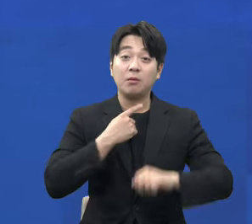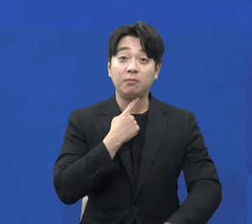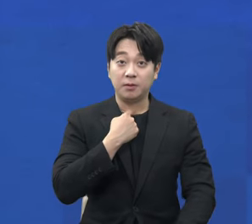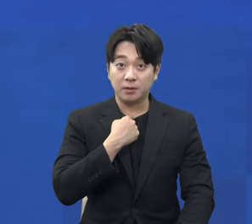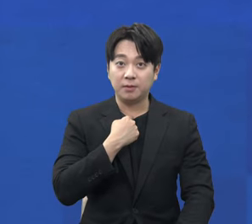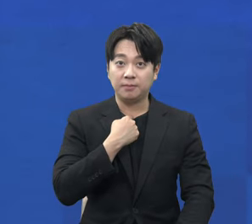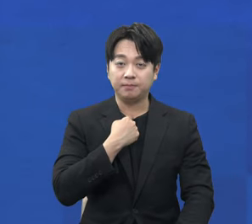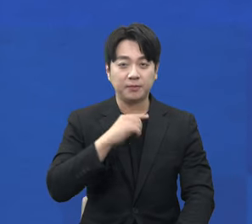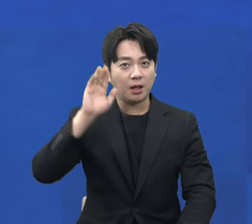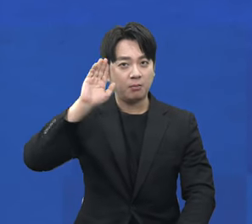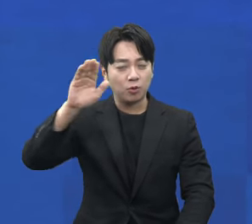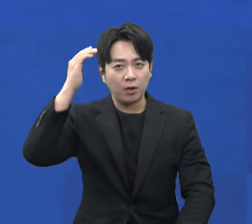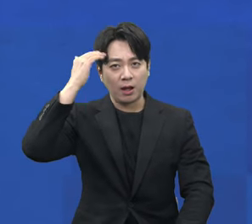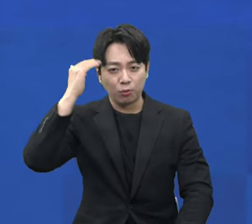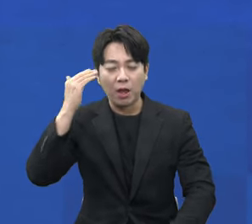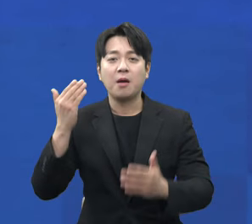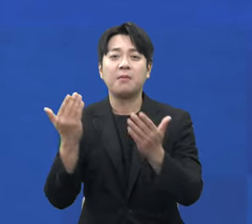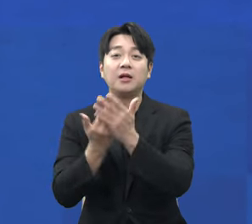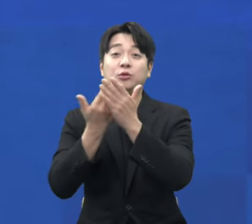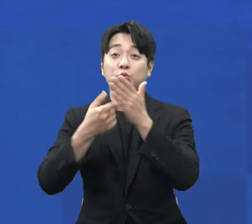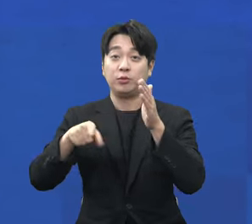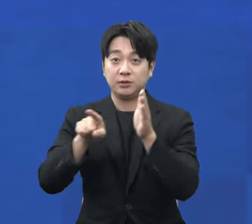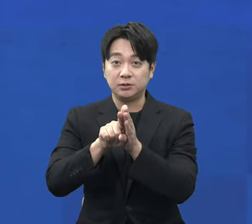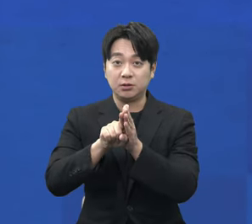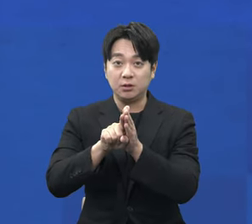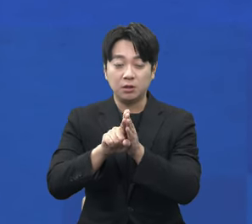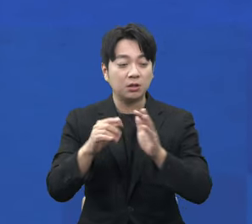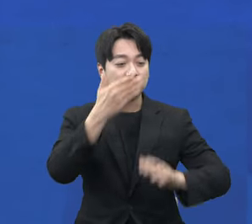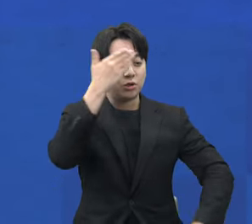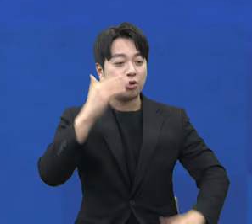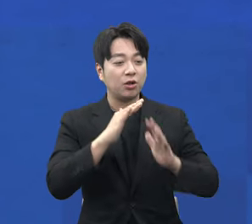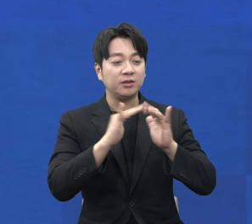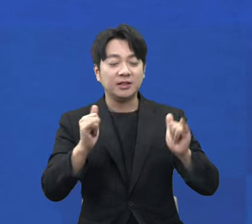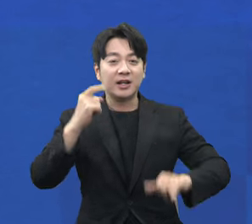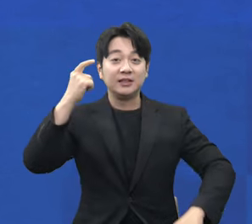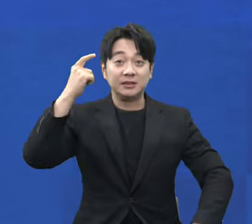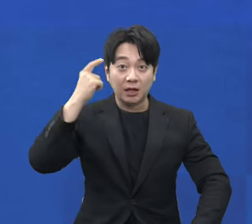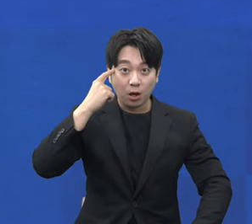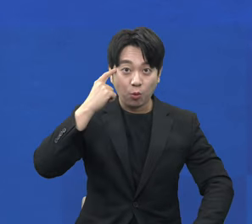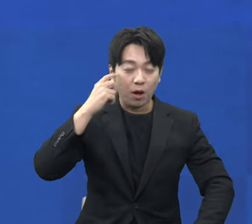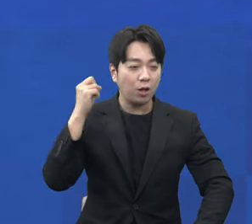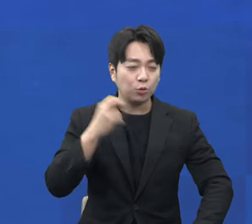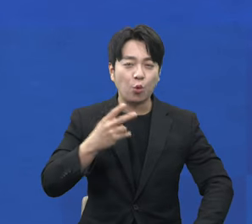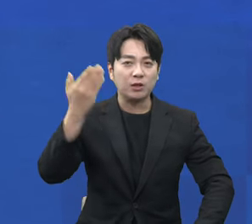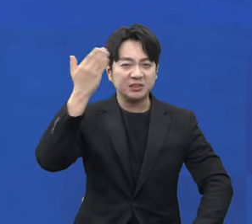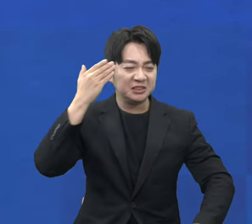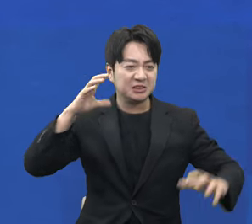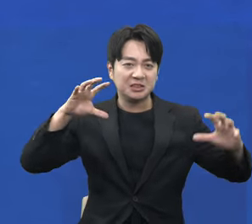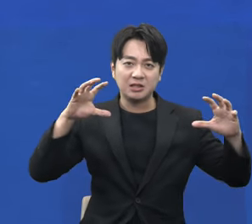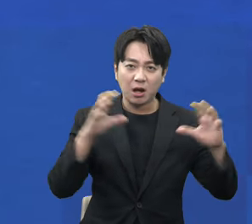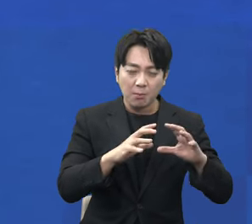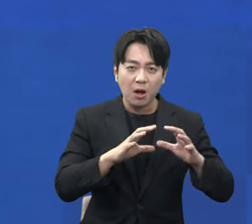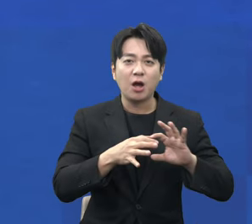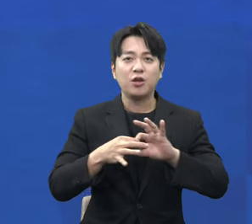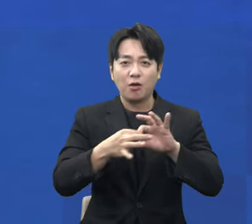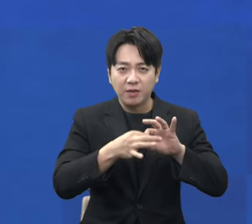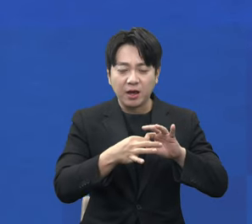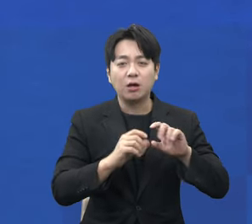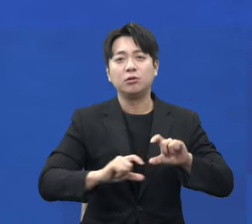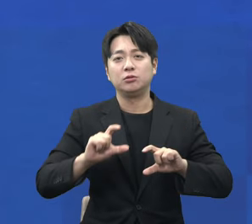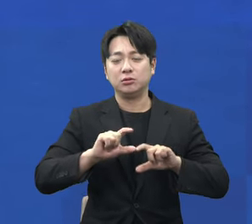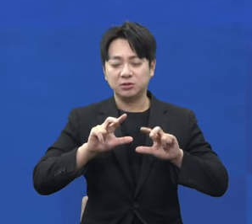대한민국의 발전을 위해 청년들의 목소리가, 청년들의 집단지성의 연대가 그 어느